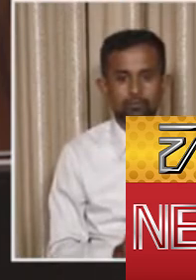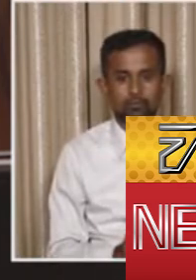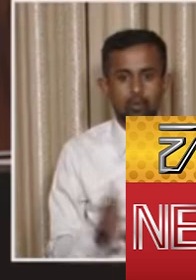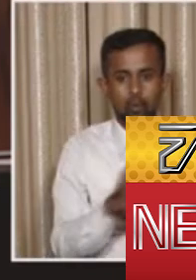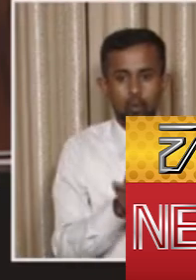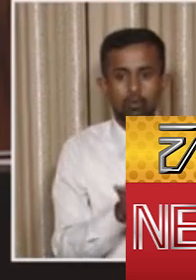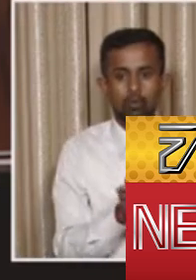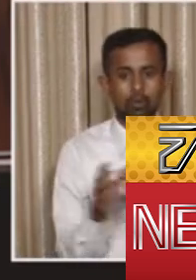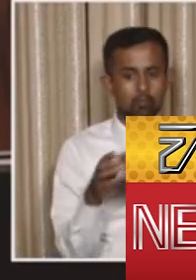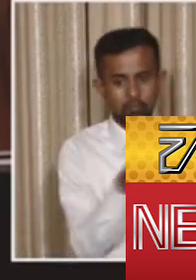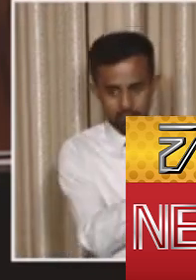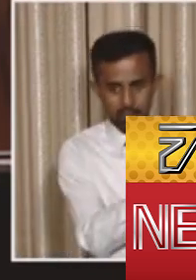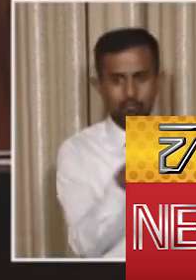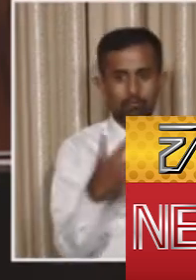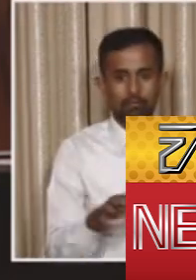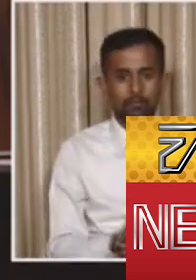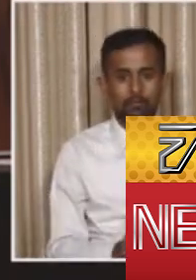eka pettai